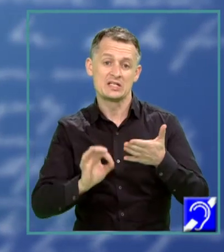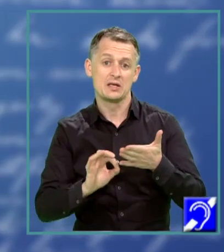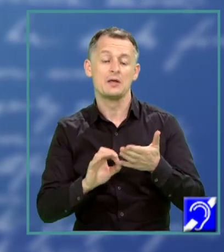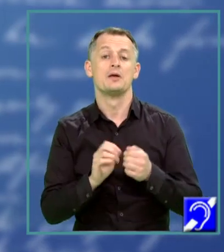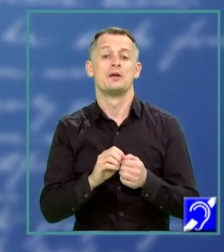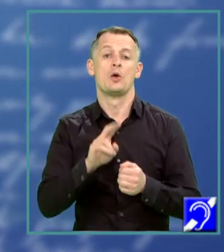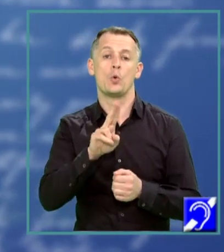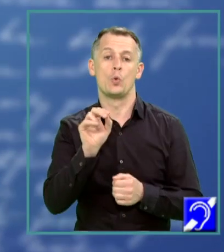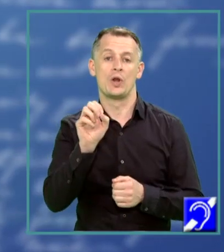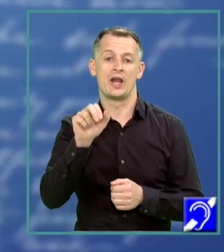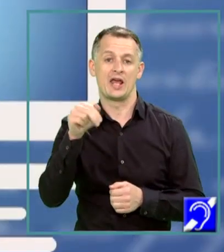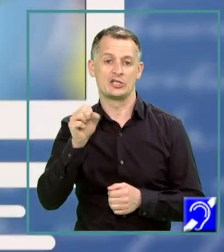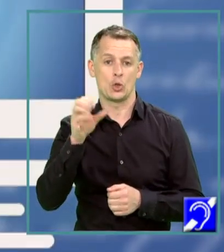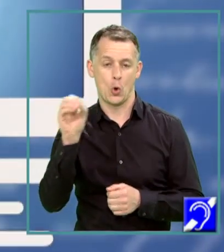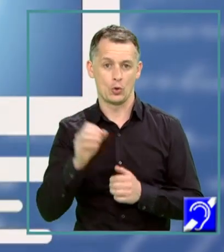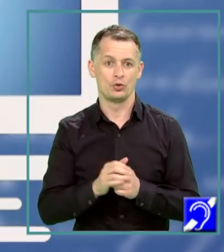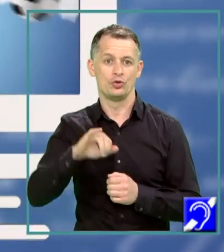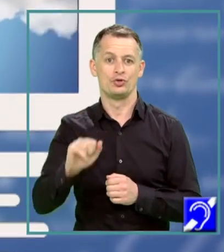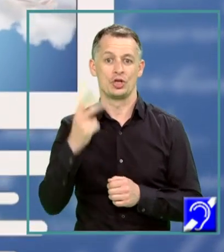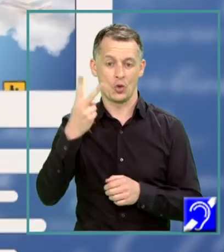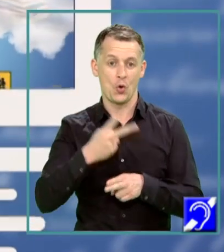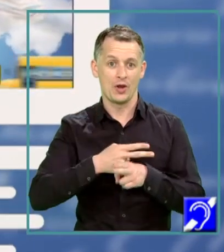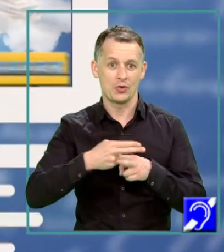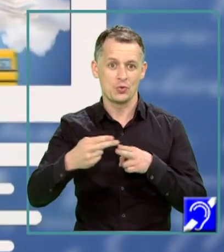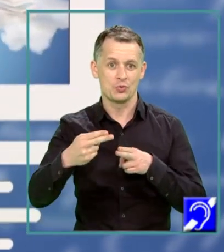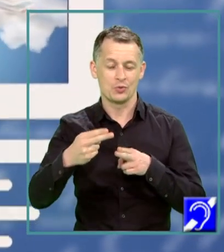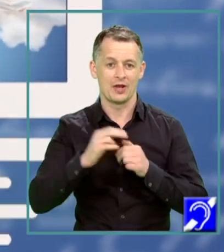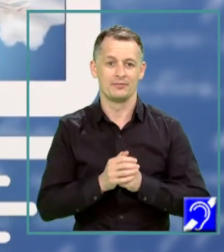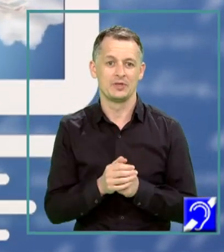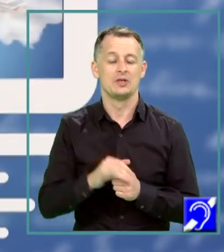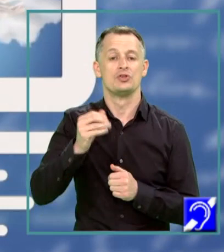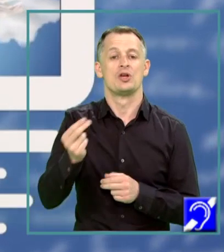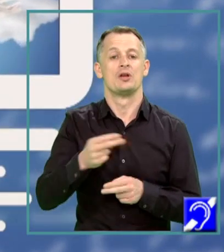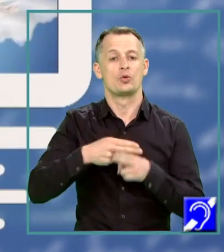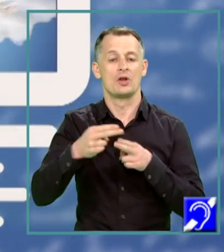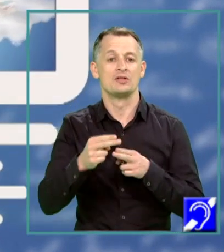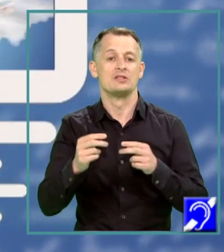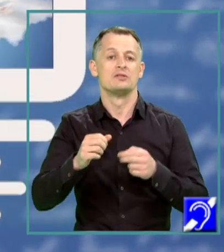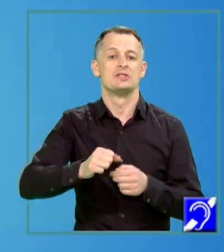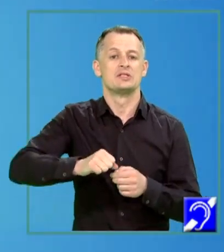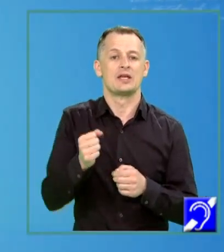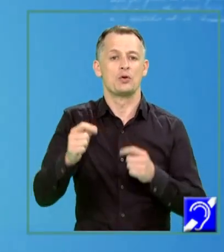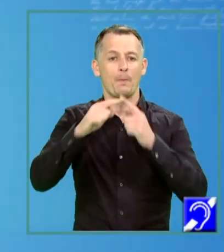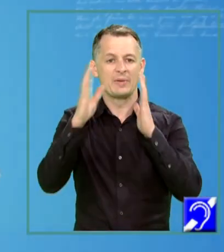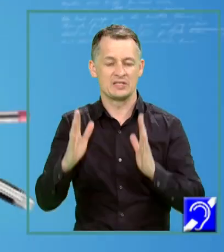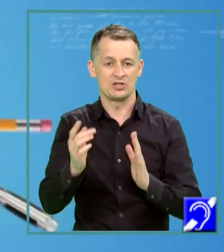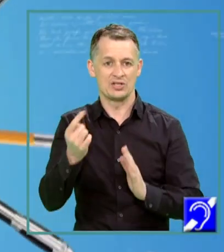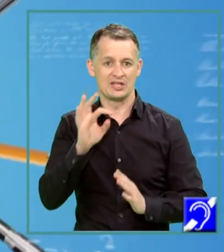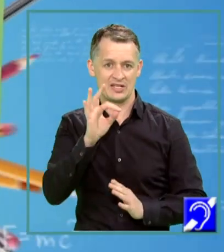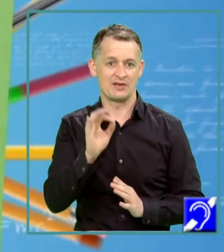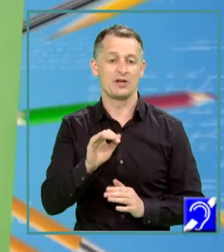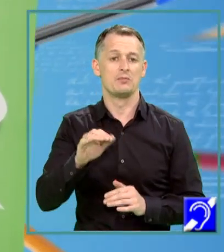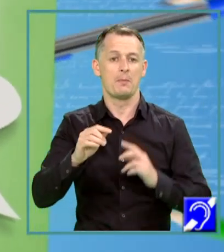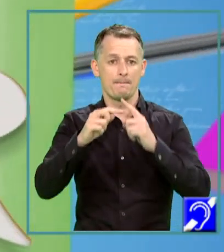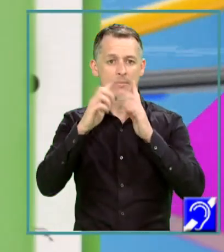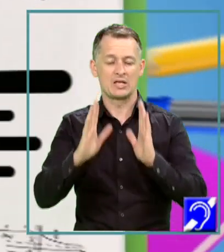și două naturale cele culturale sunt satele cu biserici fortificate din Transilvania Mănăstirea Horezu